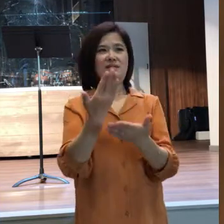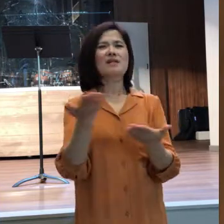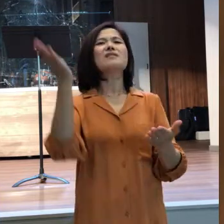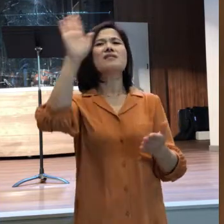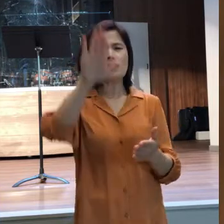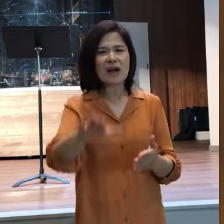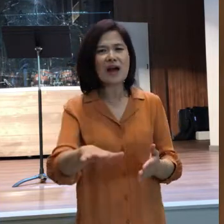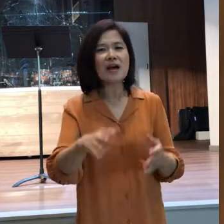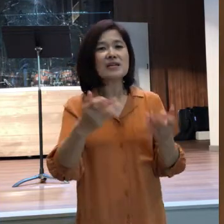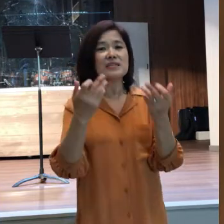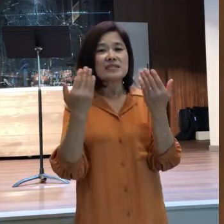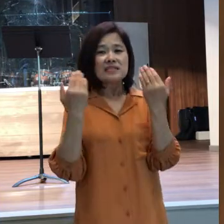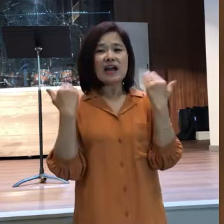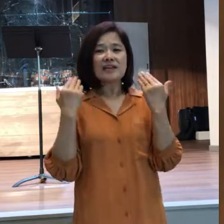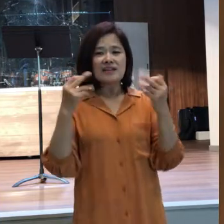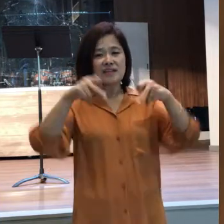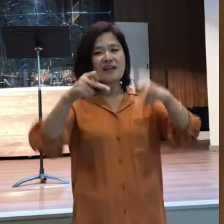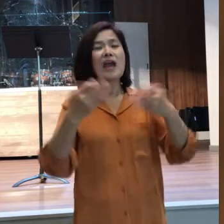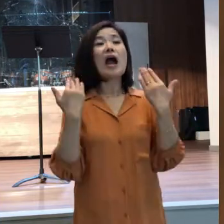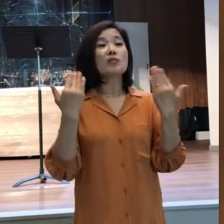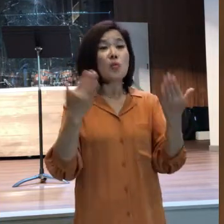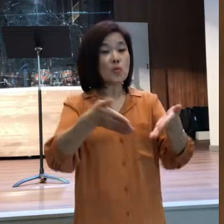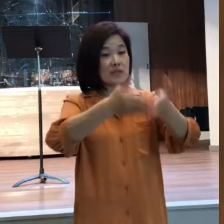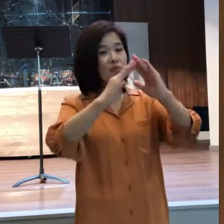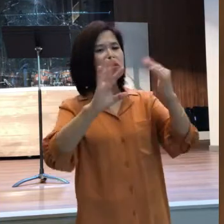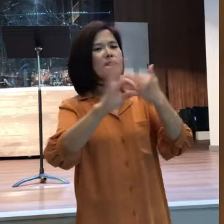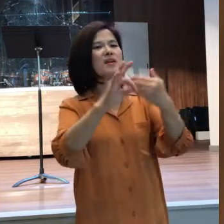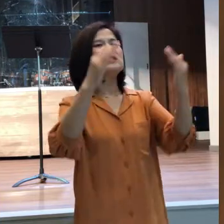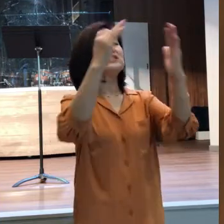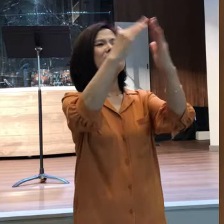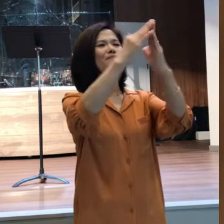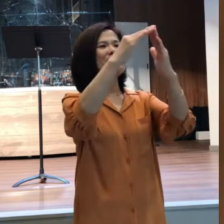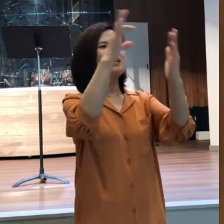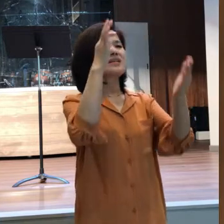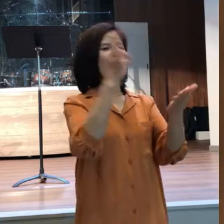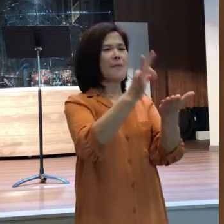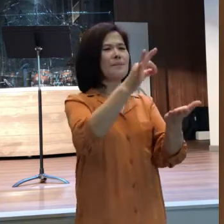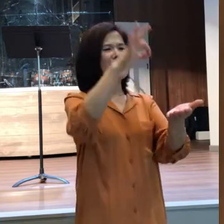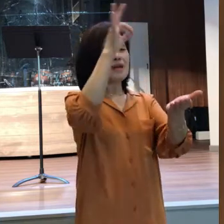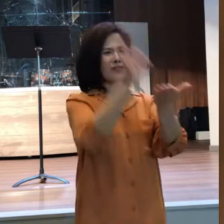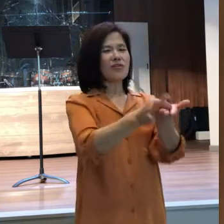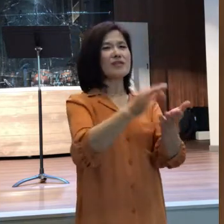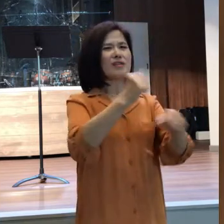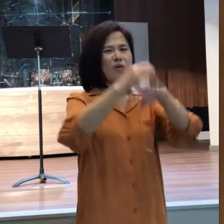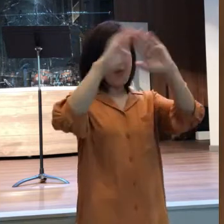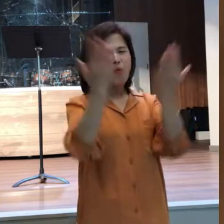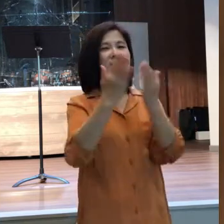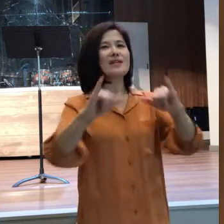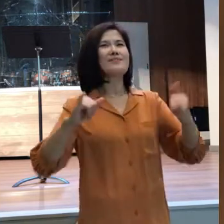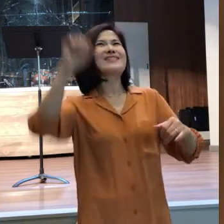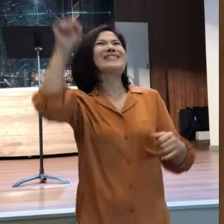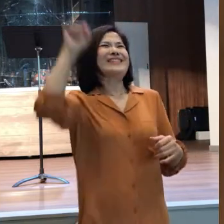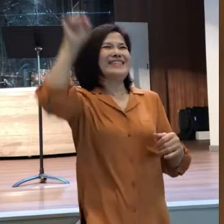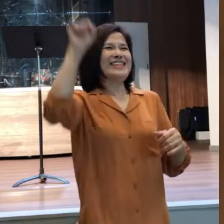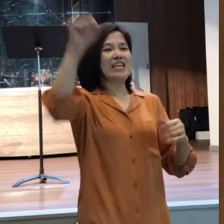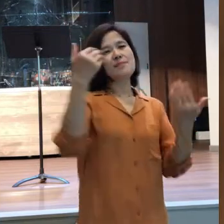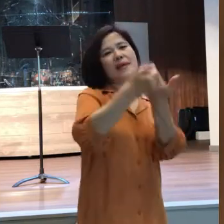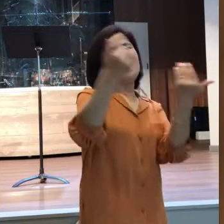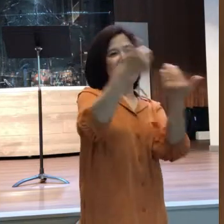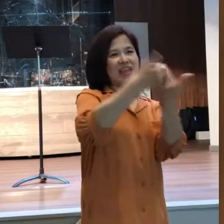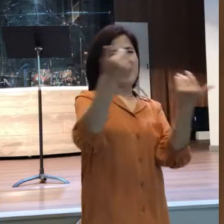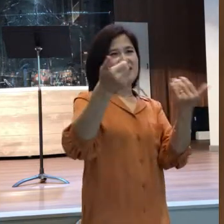하지만 장애 학교를 건설한다고 할라치면 집값이 떨어진다고 온 주민이 들고 일어나 반대하는